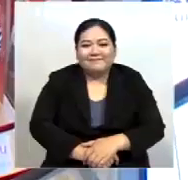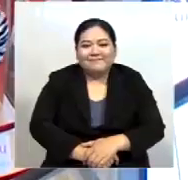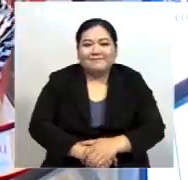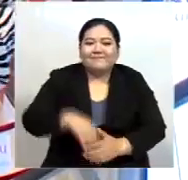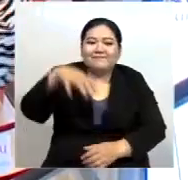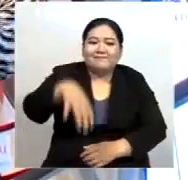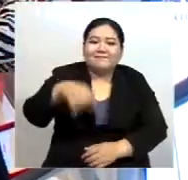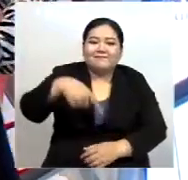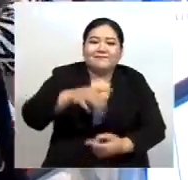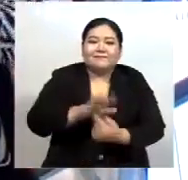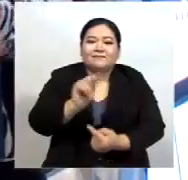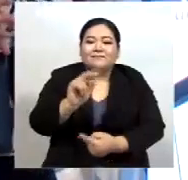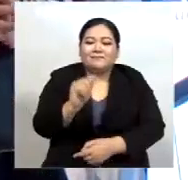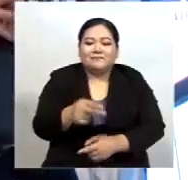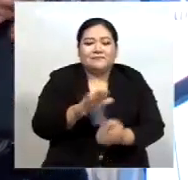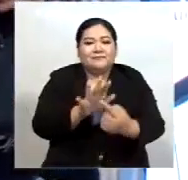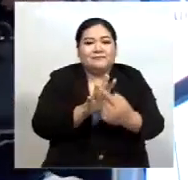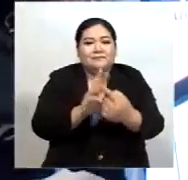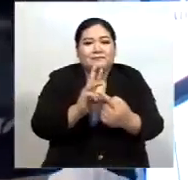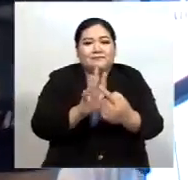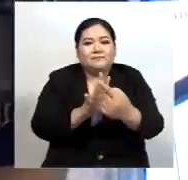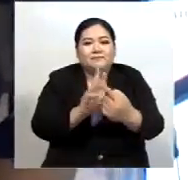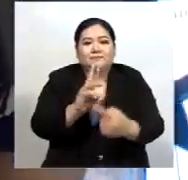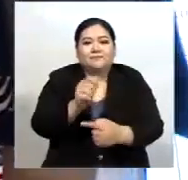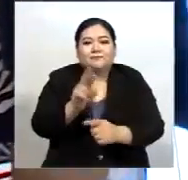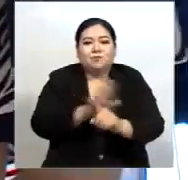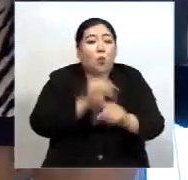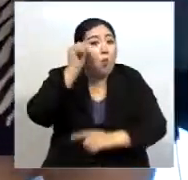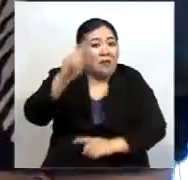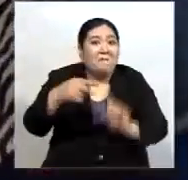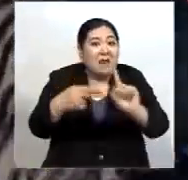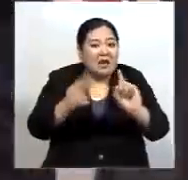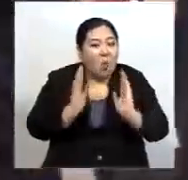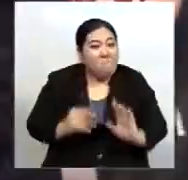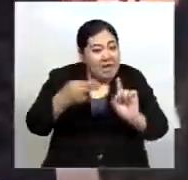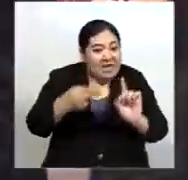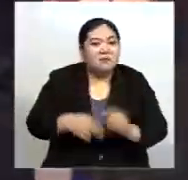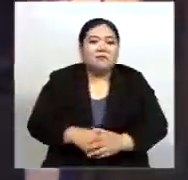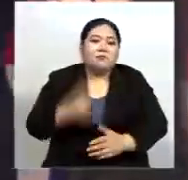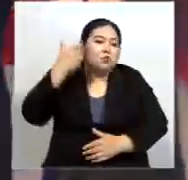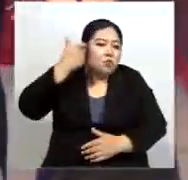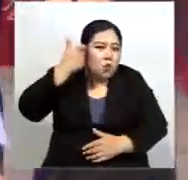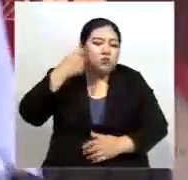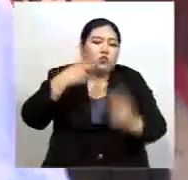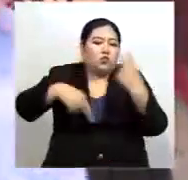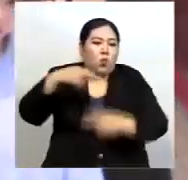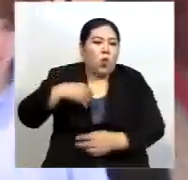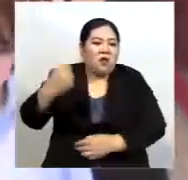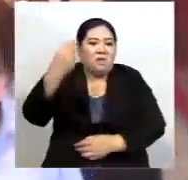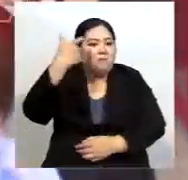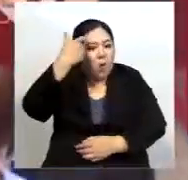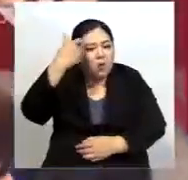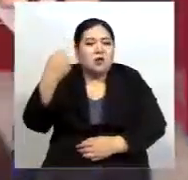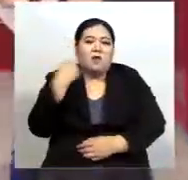าที่อาคารซันทาวเวอร์เนี่ยนะฮะมีคนใช้บริการผ่านทางเข้าออกเนี่ยเป็นหมื่นคนต่อวันมีการตรวจวัดอุณหภูมิอย่างเข้มงวดตล